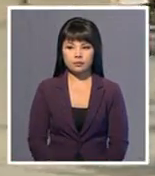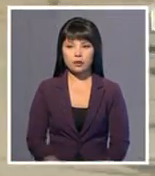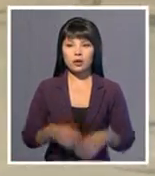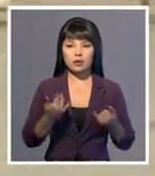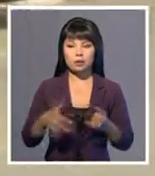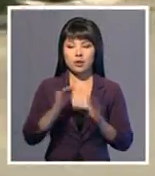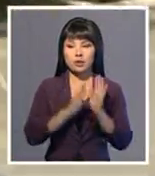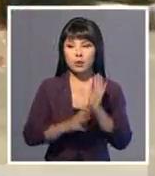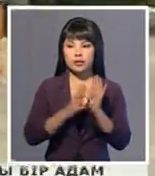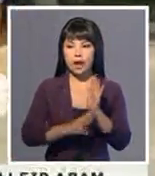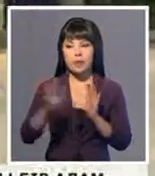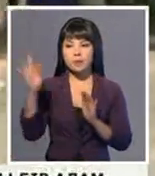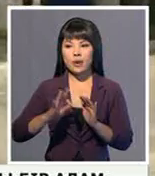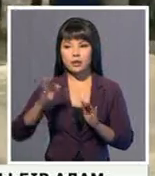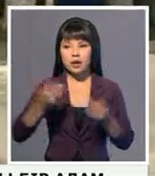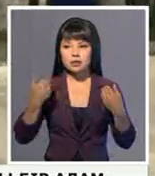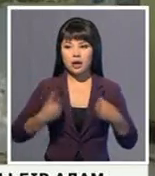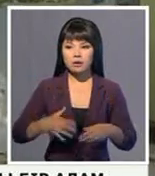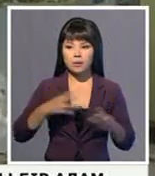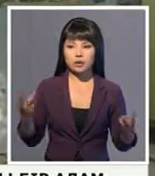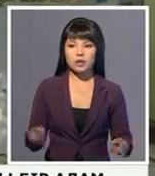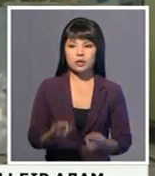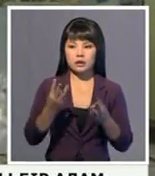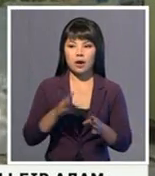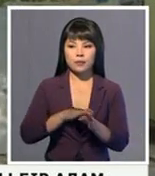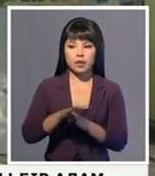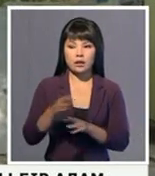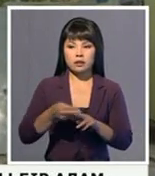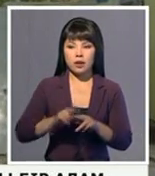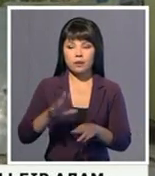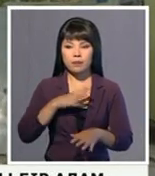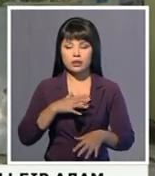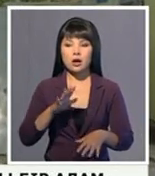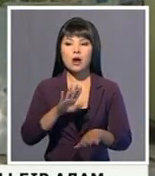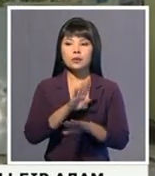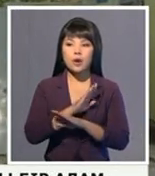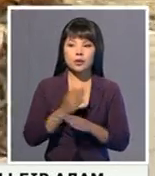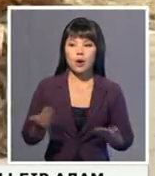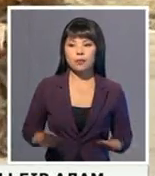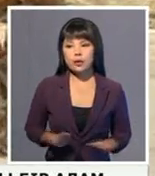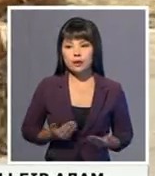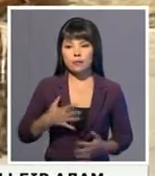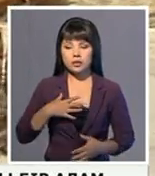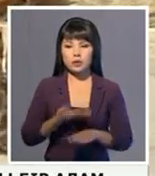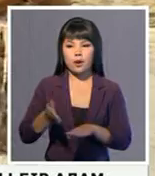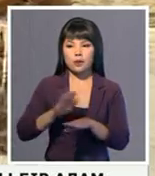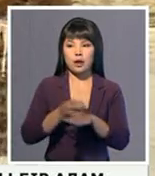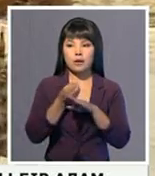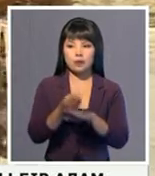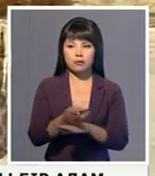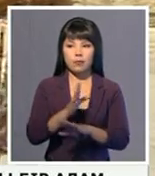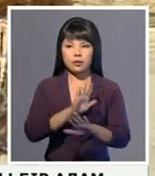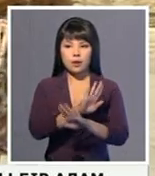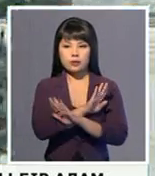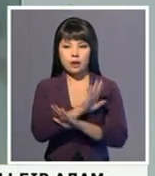Денесінің 90% күйік шалған, тек оттегінің көмегімен өмір мен өлім арасында жатқан жұмысшы Ғалымжан Серікханұлы жан сақтау бөлімінде бүгін